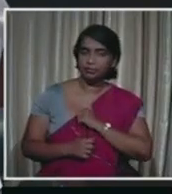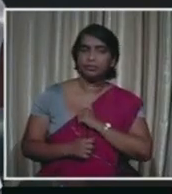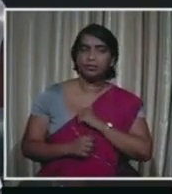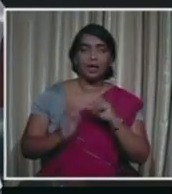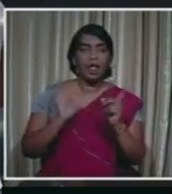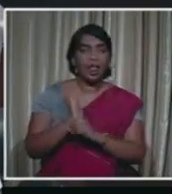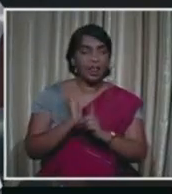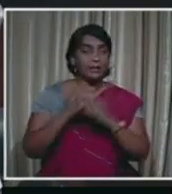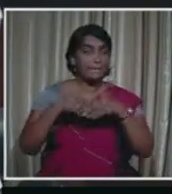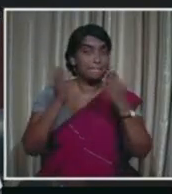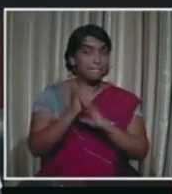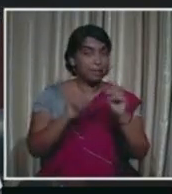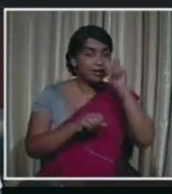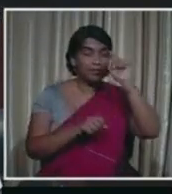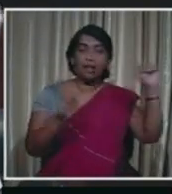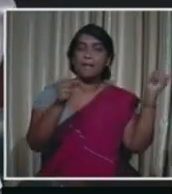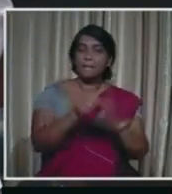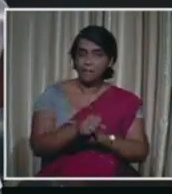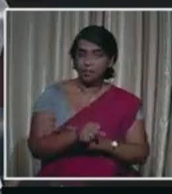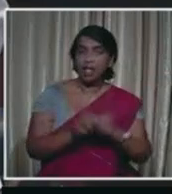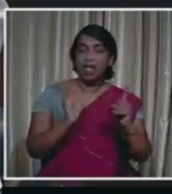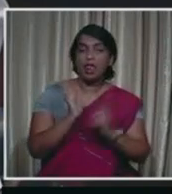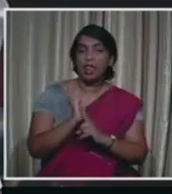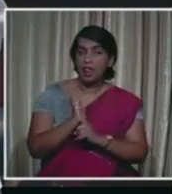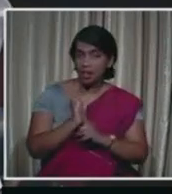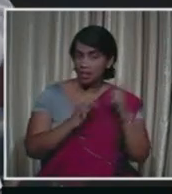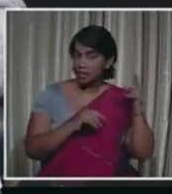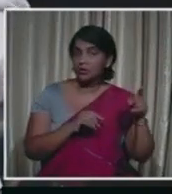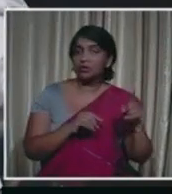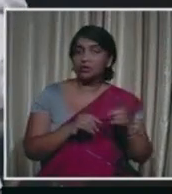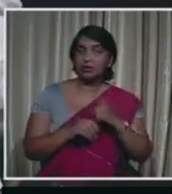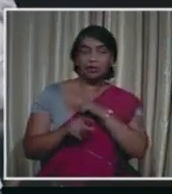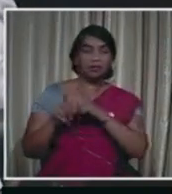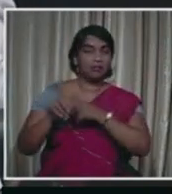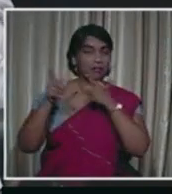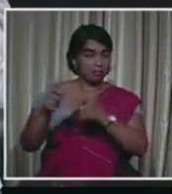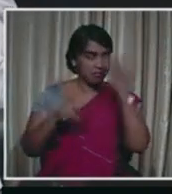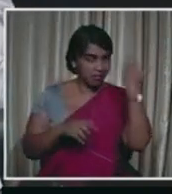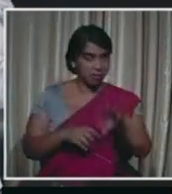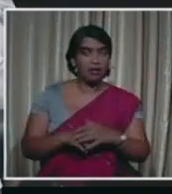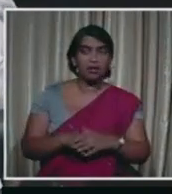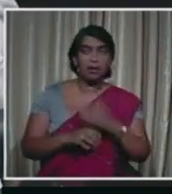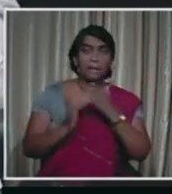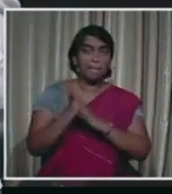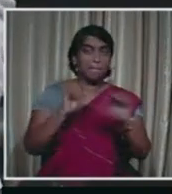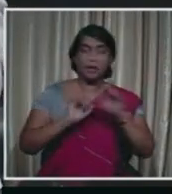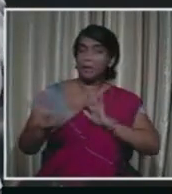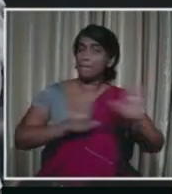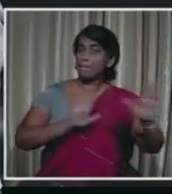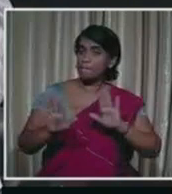ලසන්ත වික්‍රමතුංගව මැරුවා ලලිත්ව කුගල්ලව මැරුවා මාධ්‍ය මර්ධනය